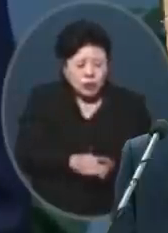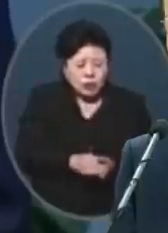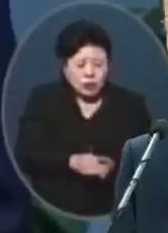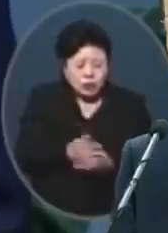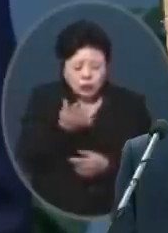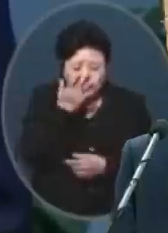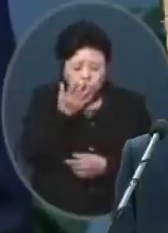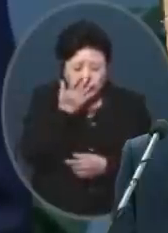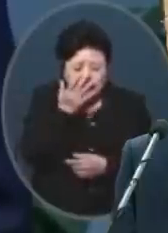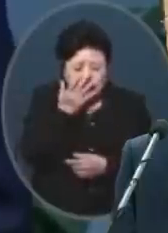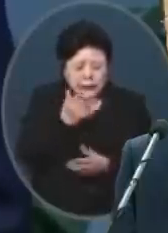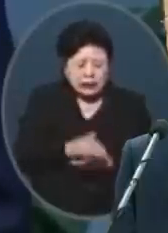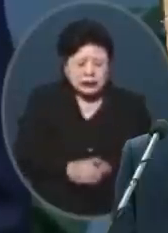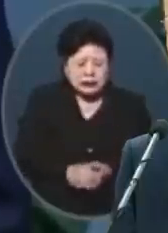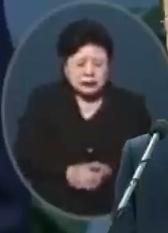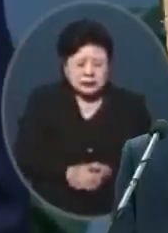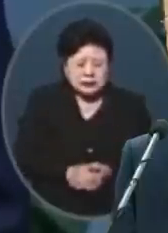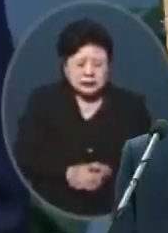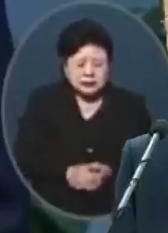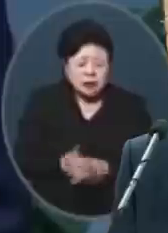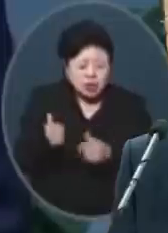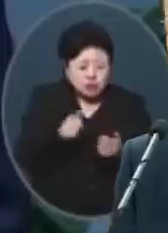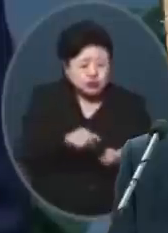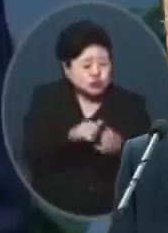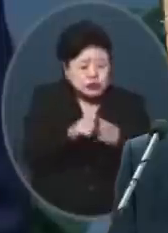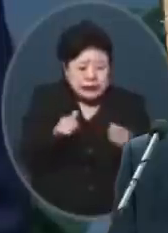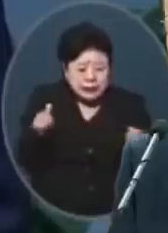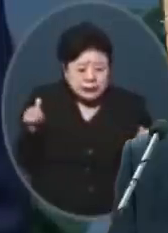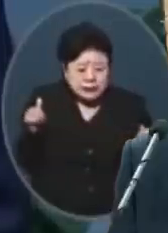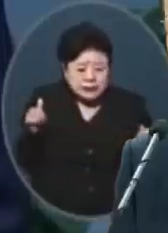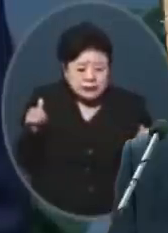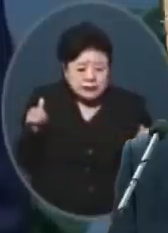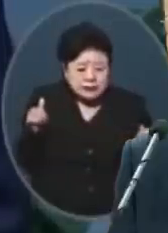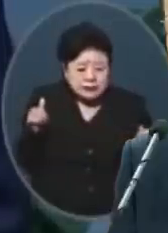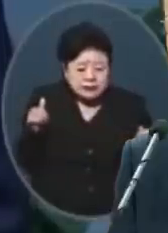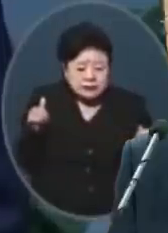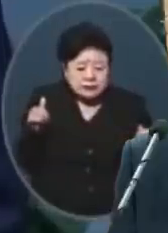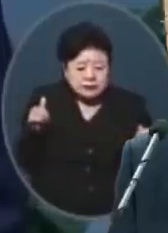알아듣지 못합니다 죽은 사람이